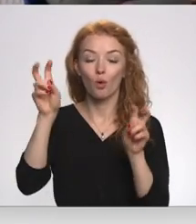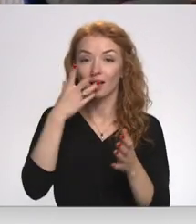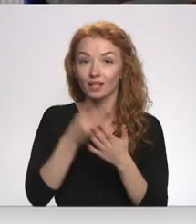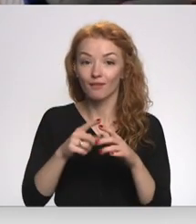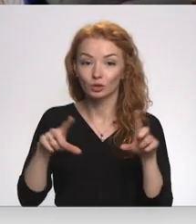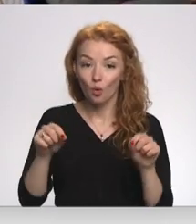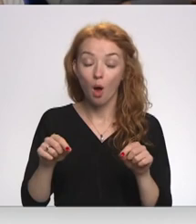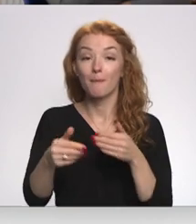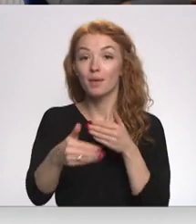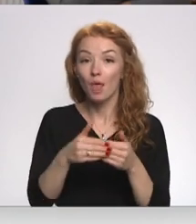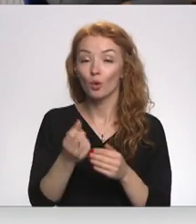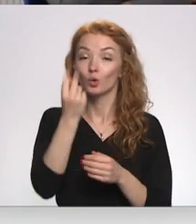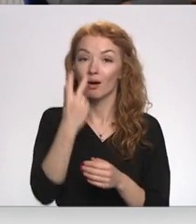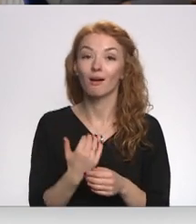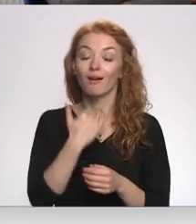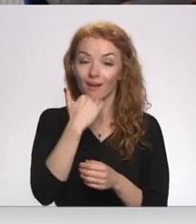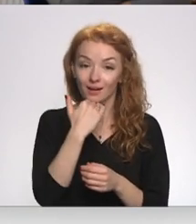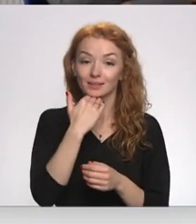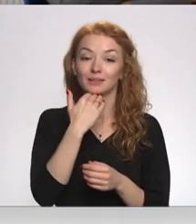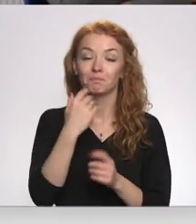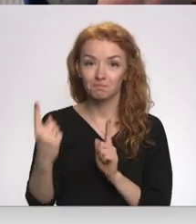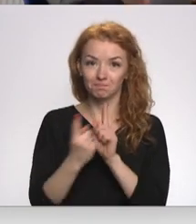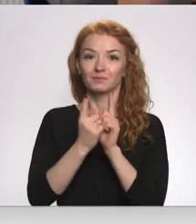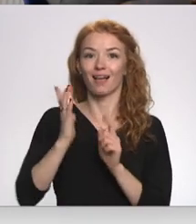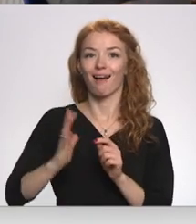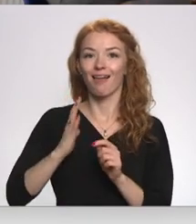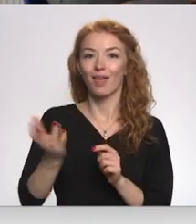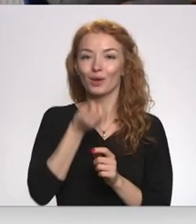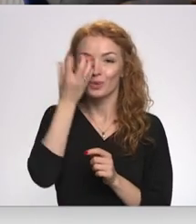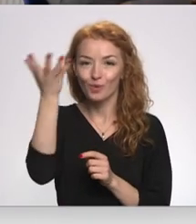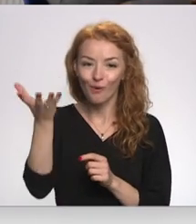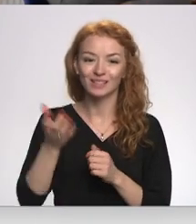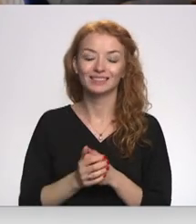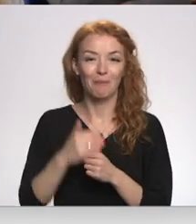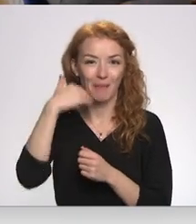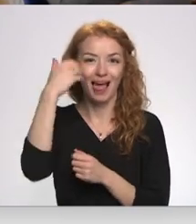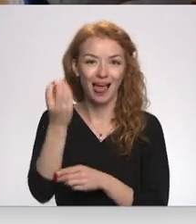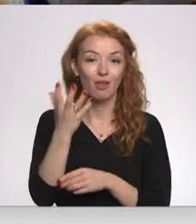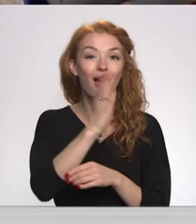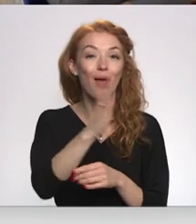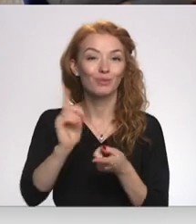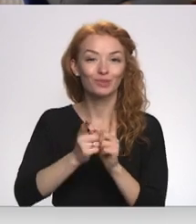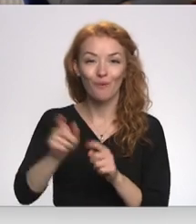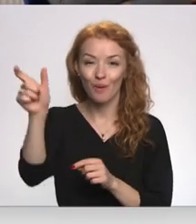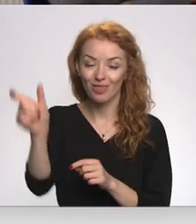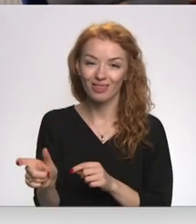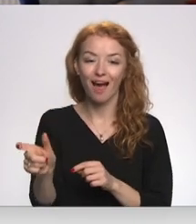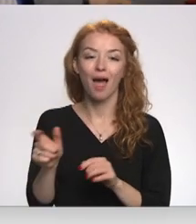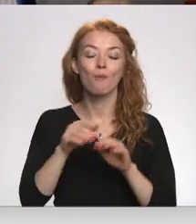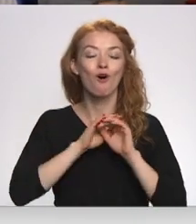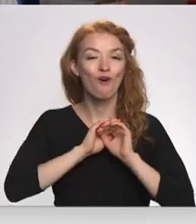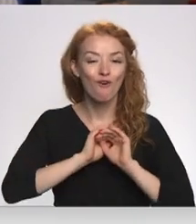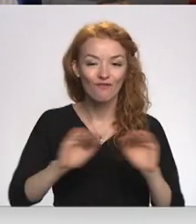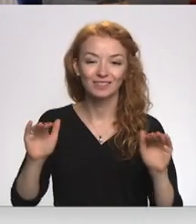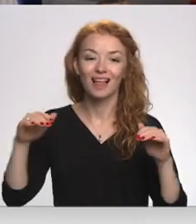skolām uz 12. Klases sagaidīja. Rozīti, ja, tur tāda balta ar skaista rozīti katram skolotājam tā